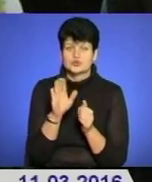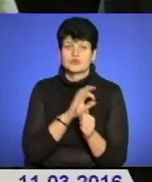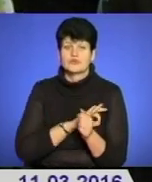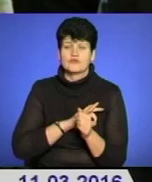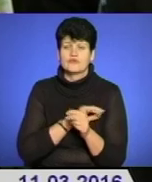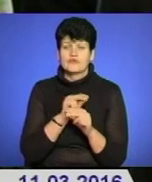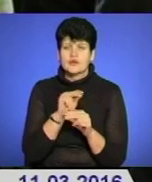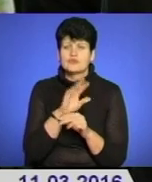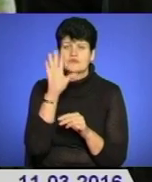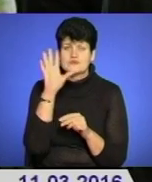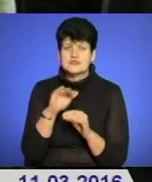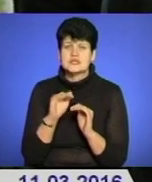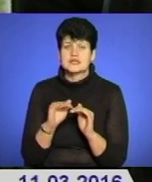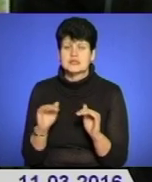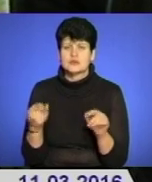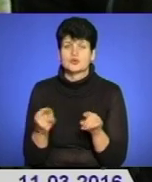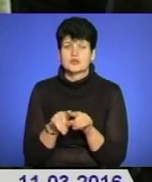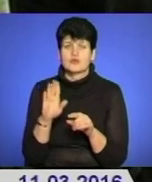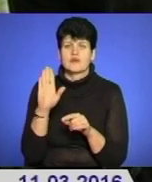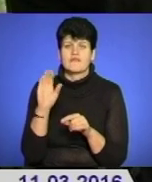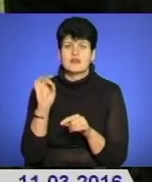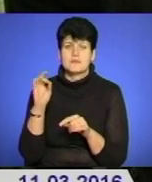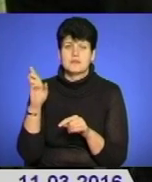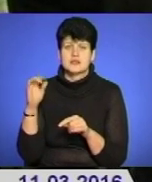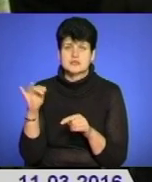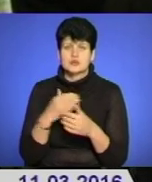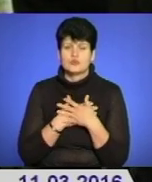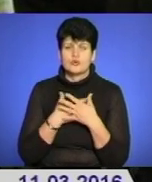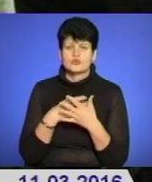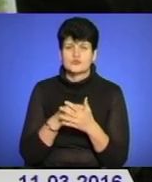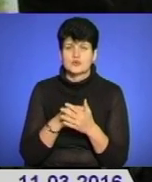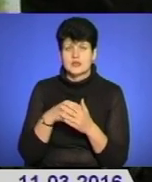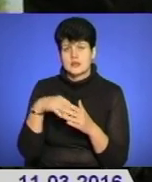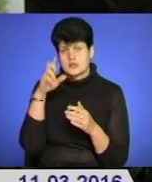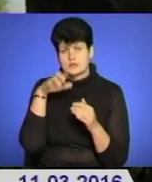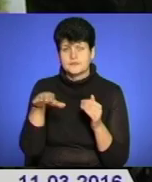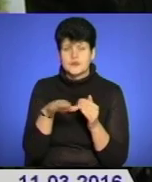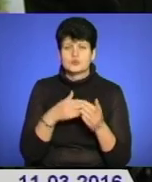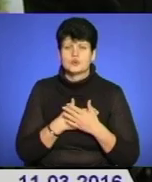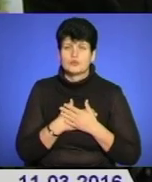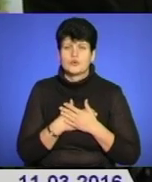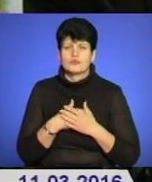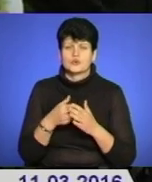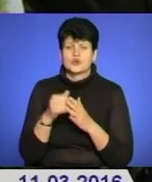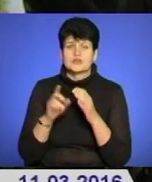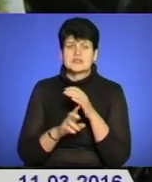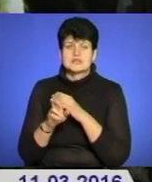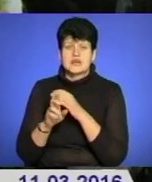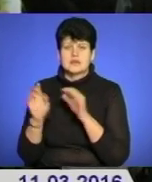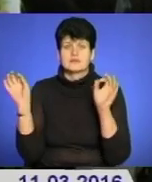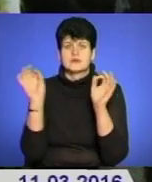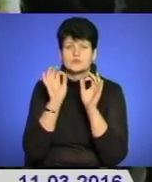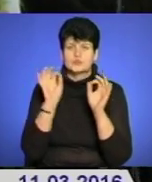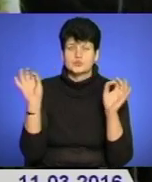діти так, в такому дусі, як і Вербицький. З любов'ю до своєї батьківщини, з любов'ю до церкви, до музики,